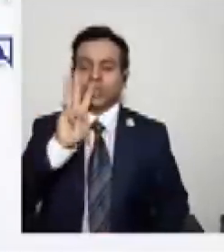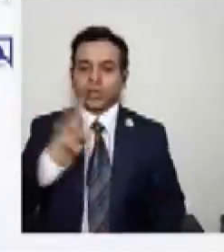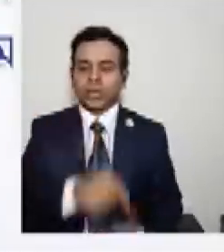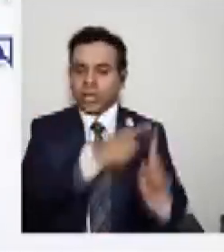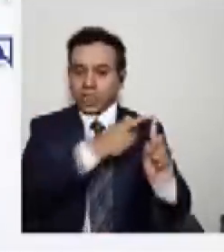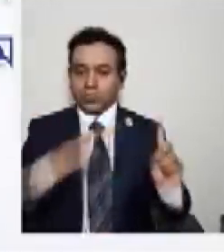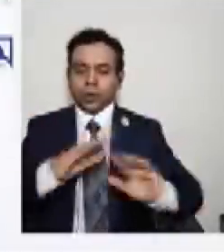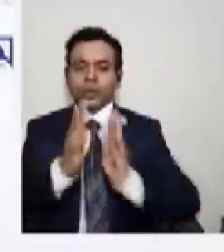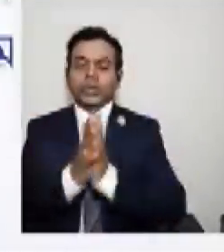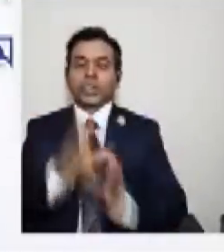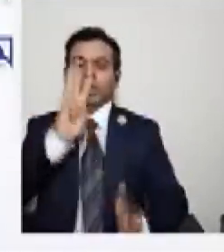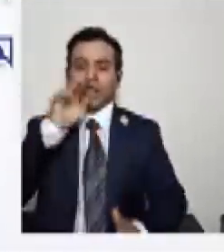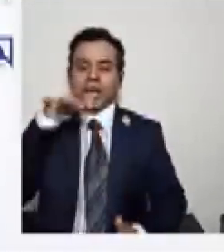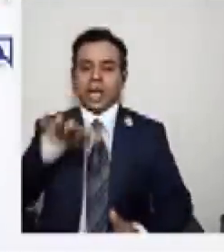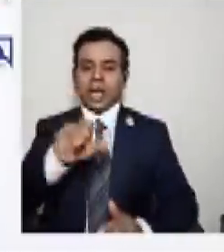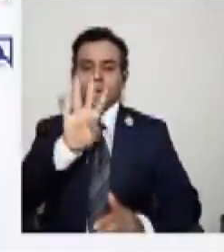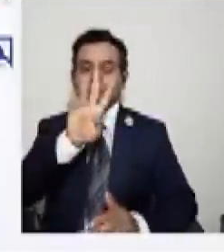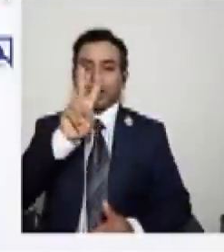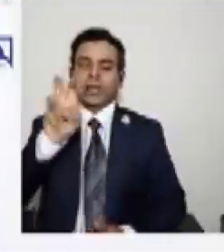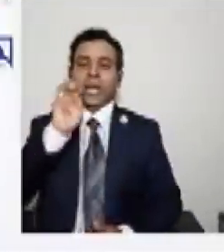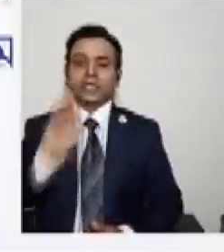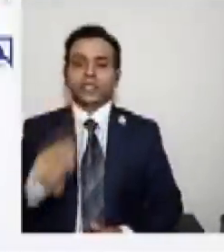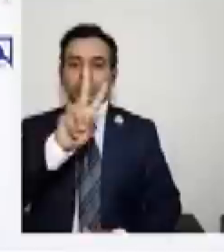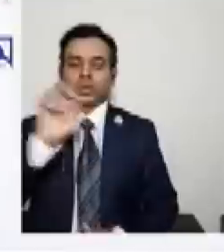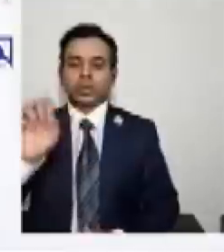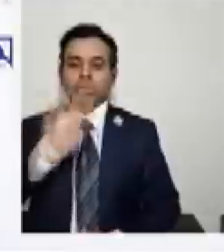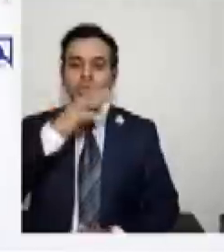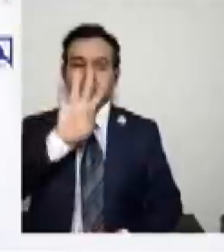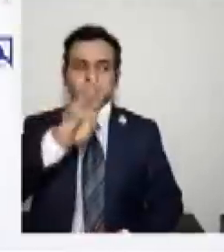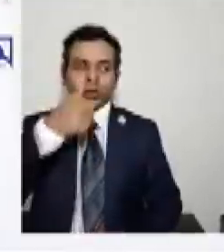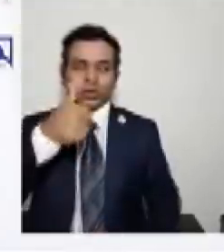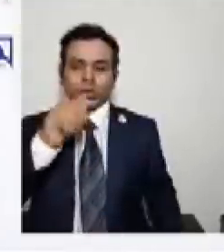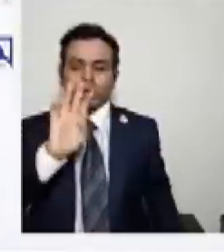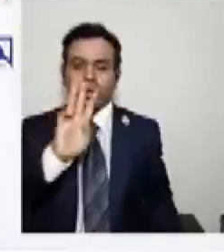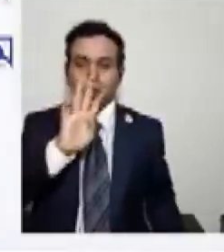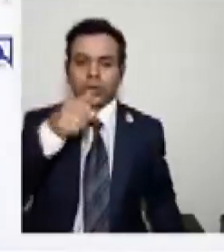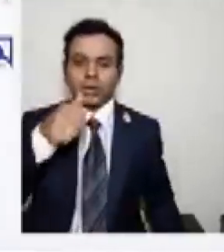24 ঘন্টায় কোয়ারেন্টাইনে যুক্ত হয়েছেন 2,663 জন এবং এ পর্যন্ত কোয়ারেন্টাইনে